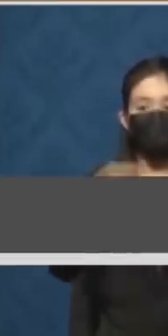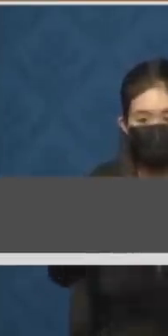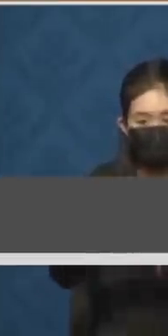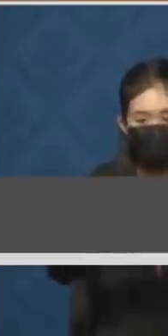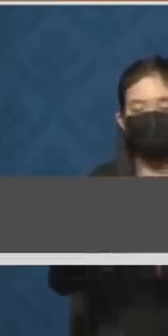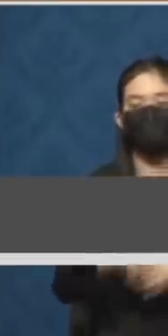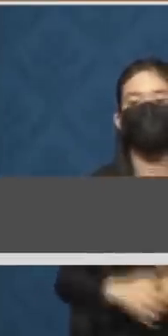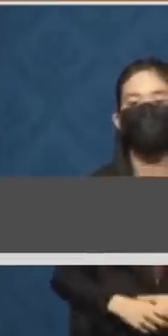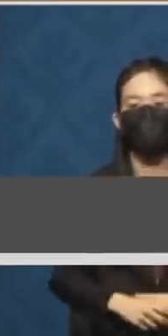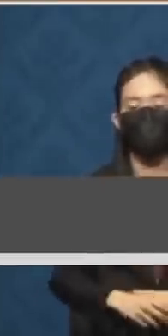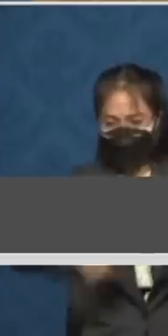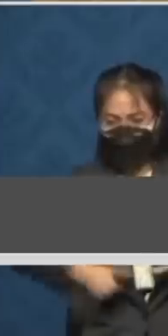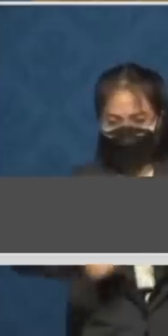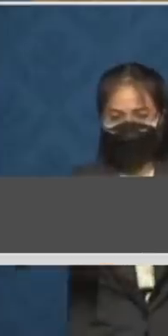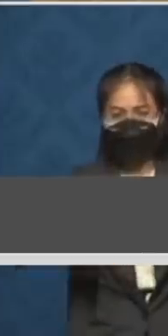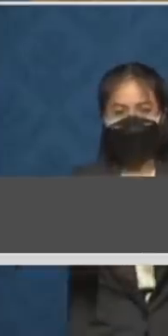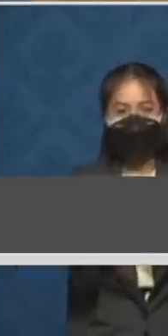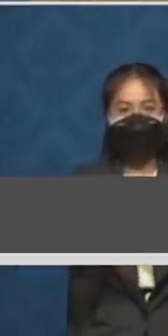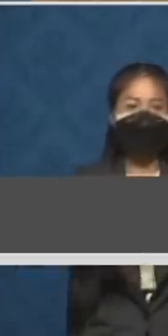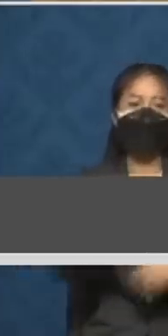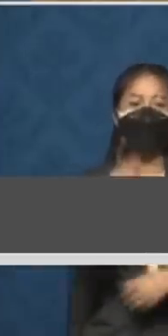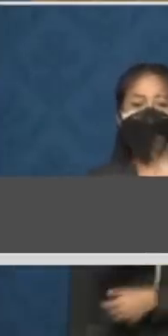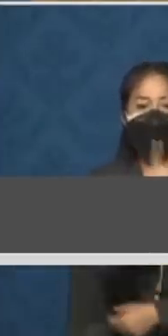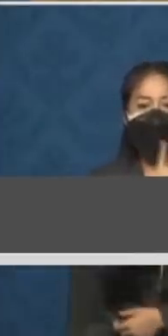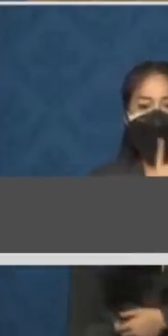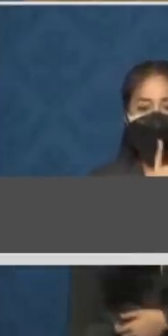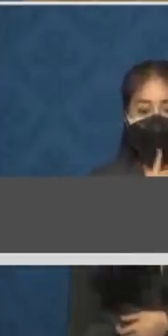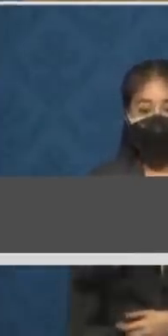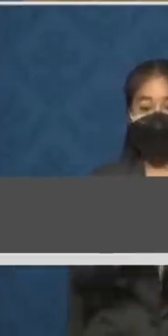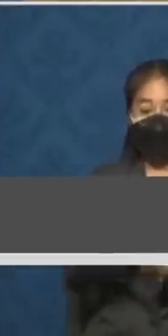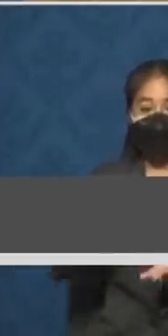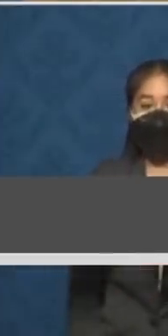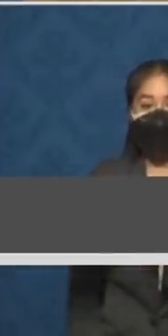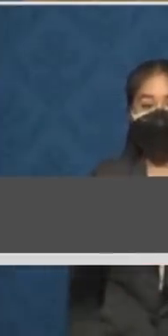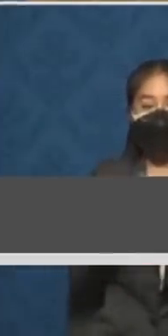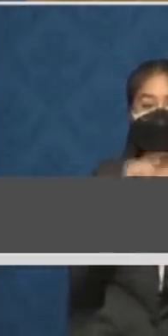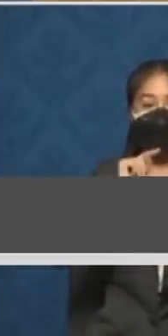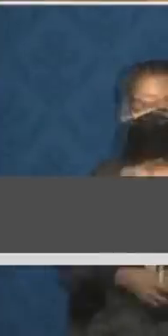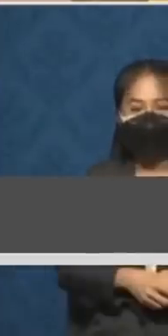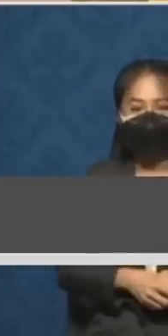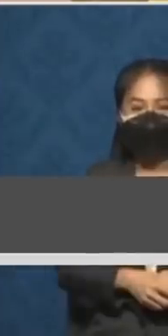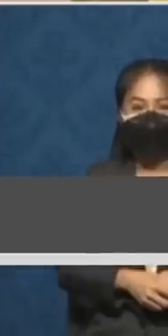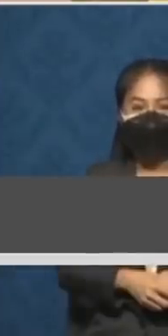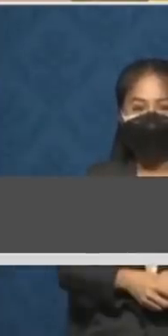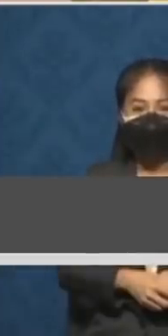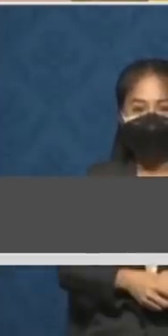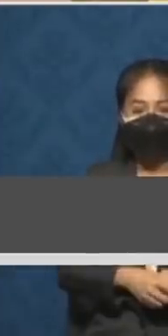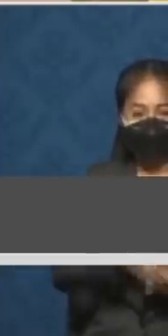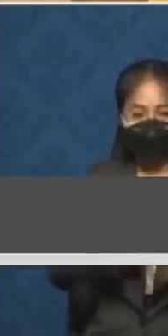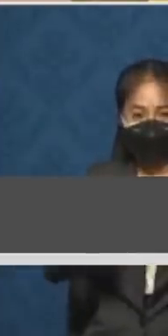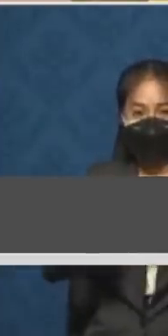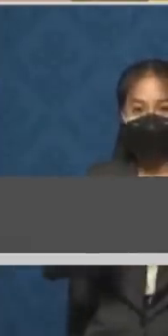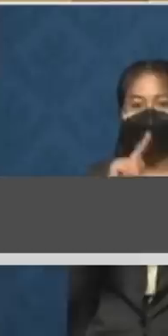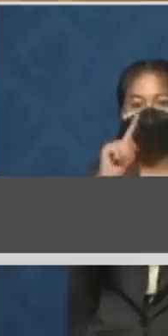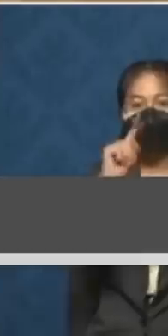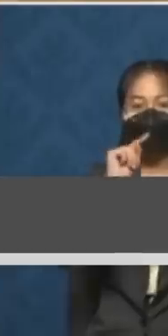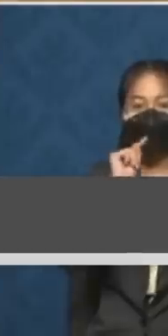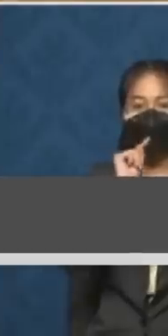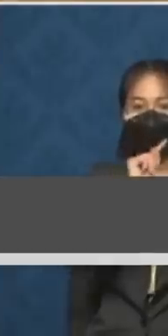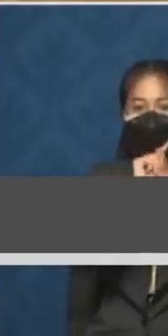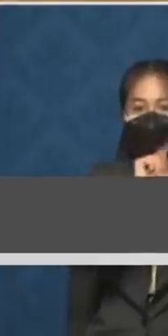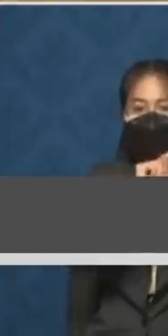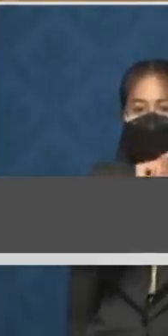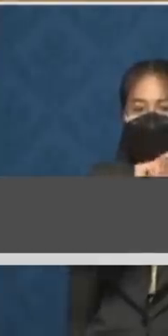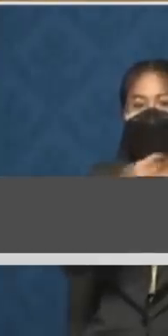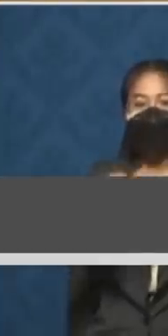อง คุณไอติมนี่บอกว่าประเทศไทยนี่เป็นผู้ป่วยร้ายแรงด้วย3โร ค โรคเศรษฐกิจอ่อนแ